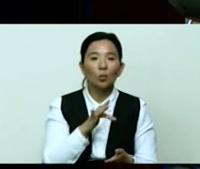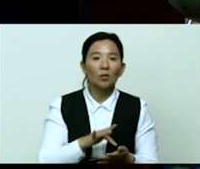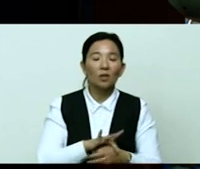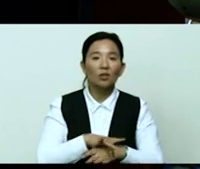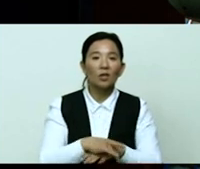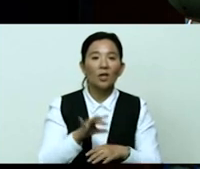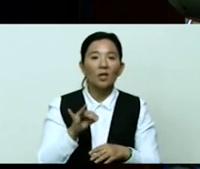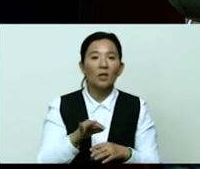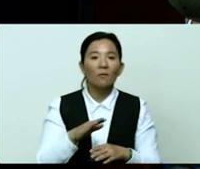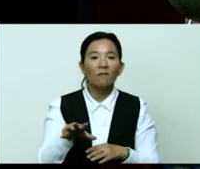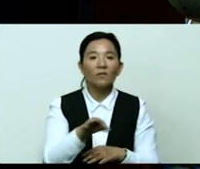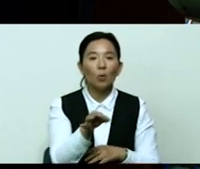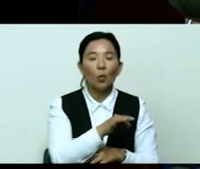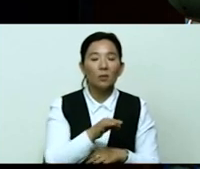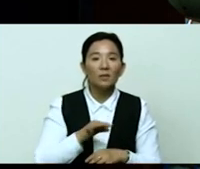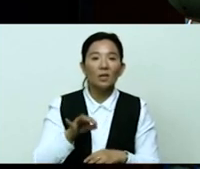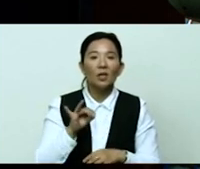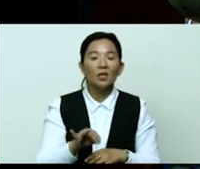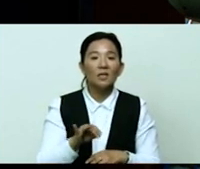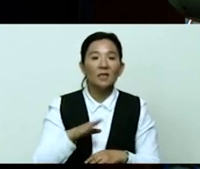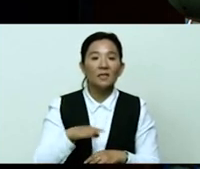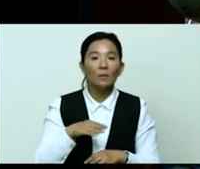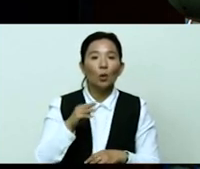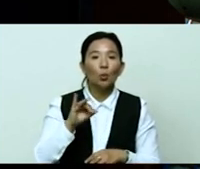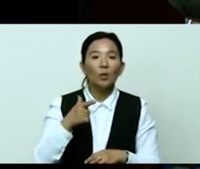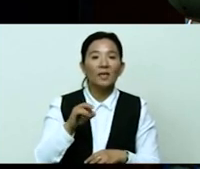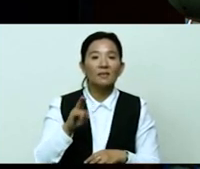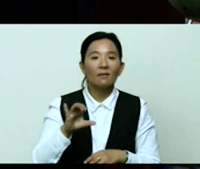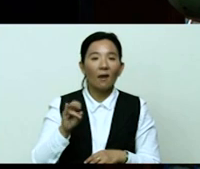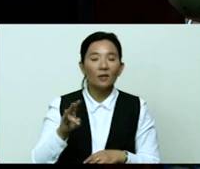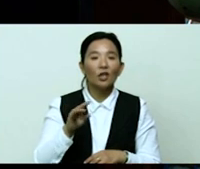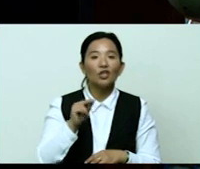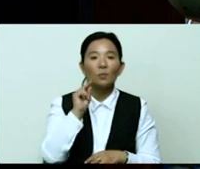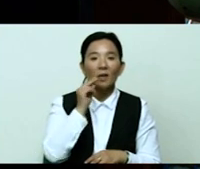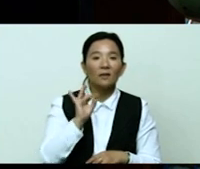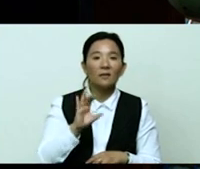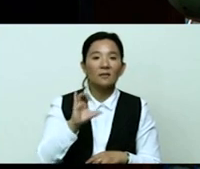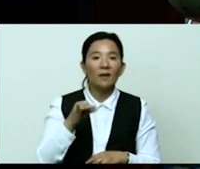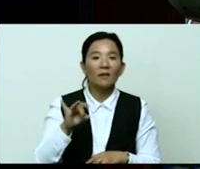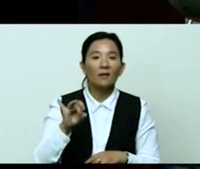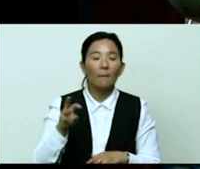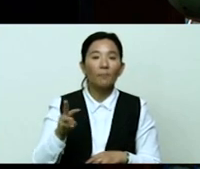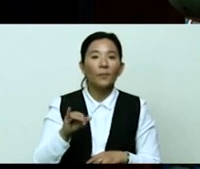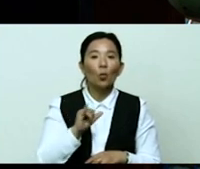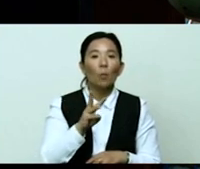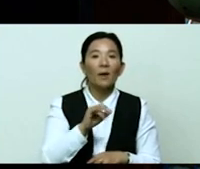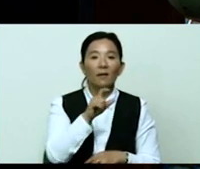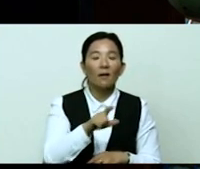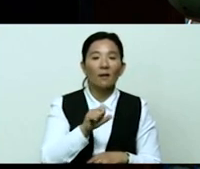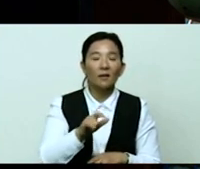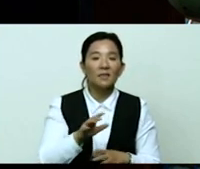и прилегающую к нему область, а затем Туркестан, Чимкент и Сайрам. Умархан